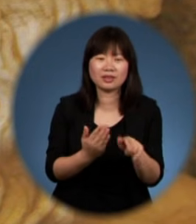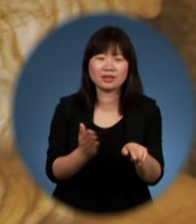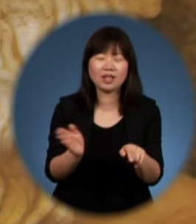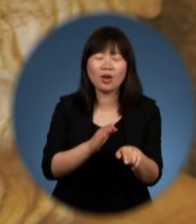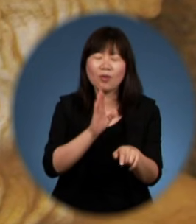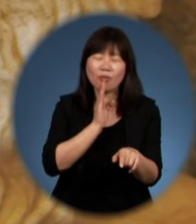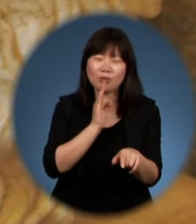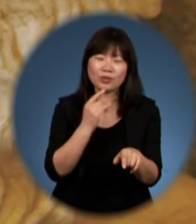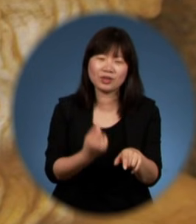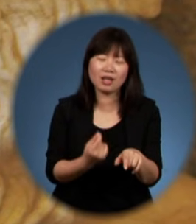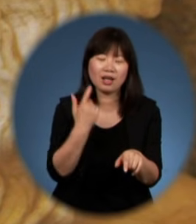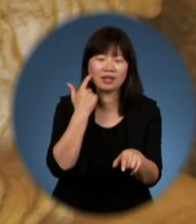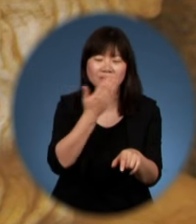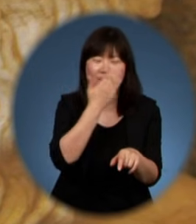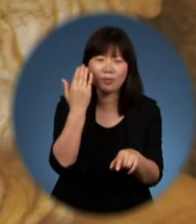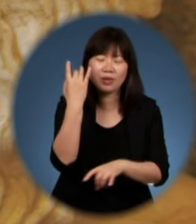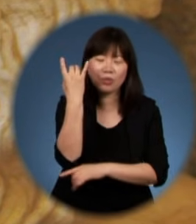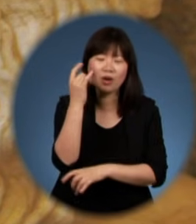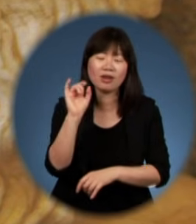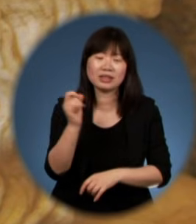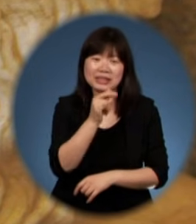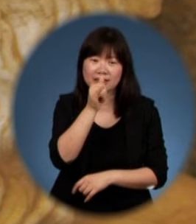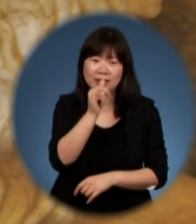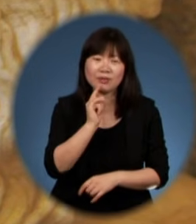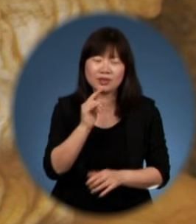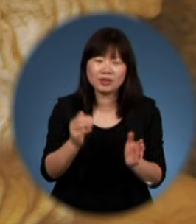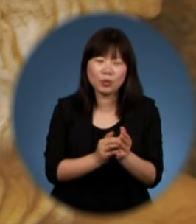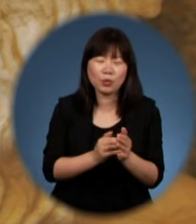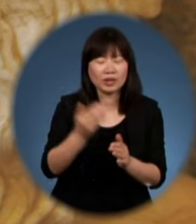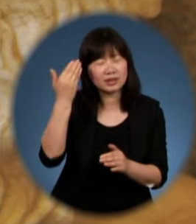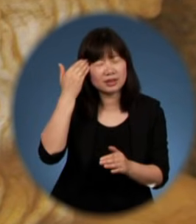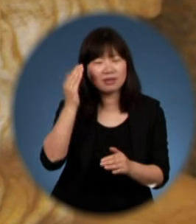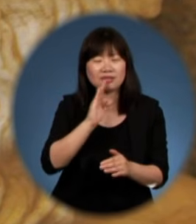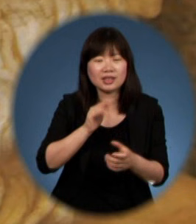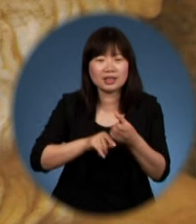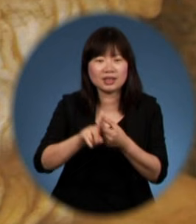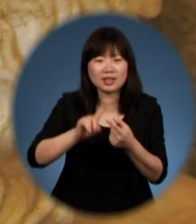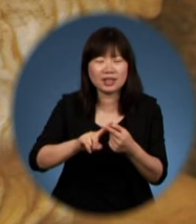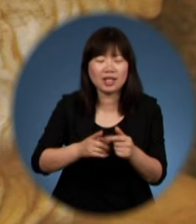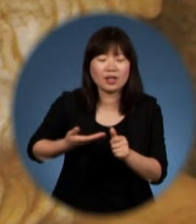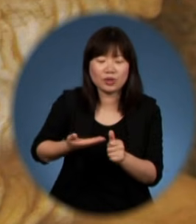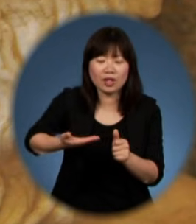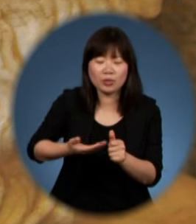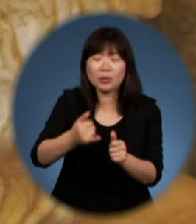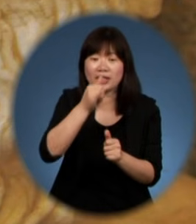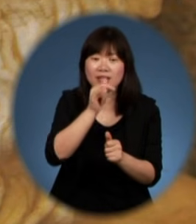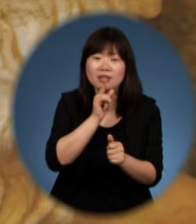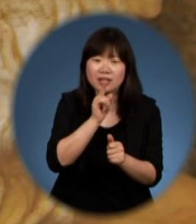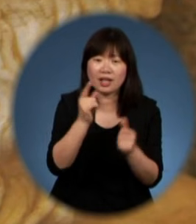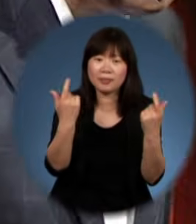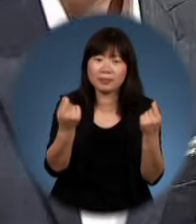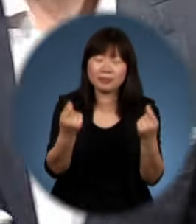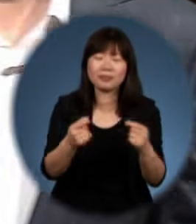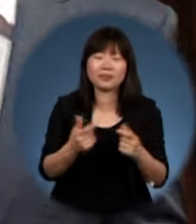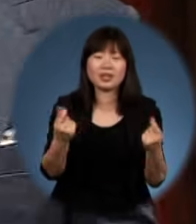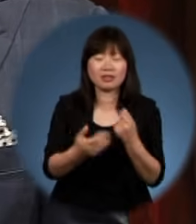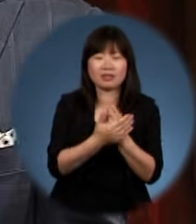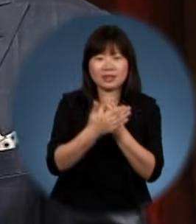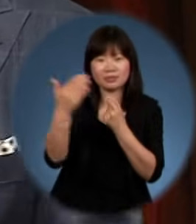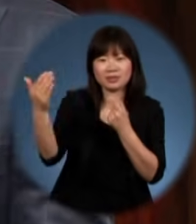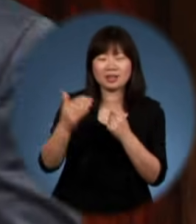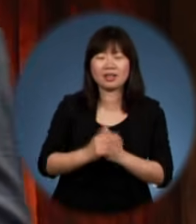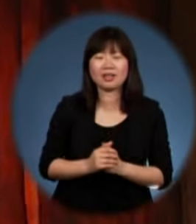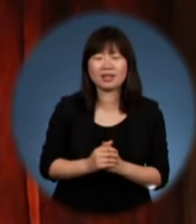옳고 아름다움의 원인이며 지성과 진리를 제공 한다 라고 이야기합니다 그래서